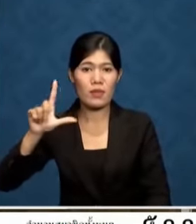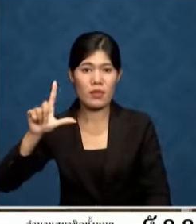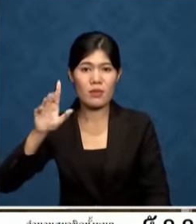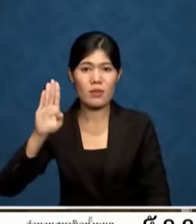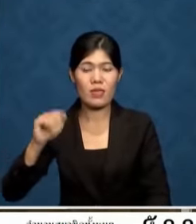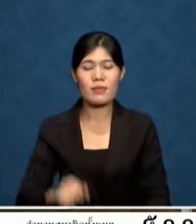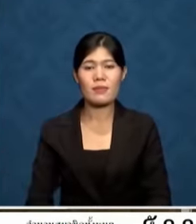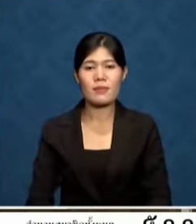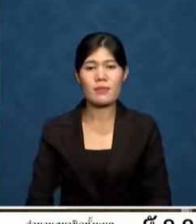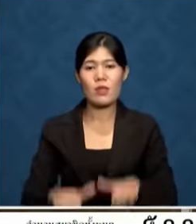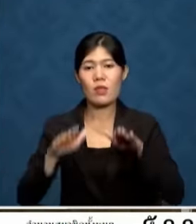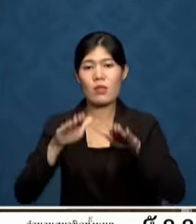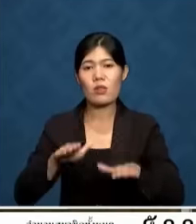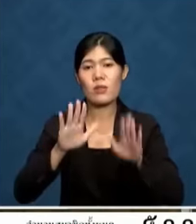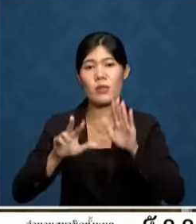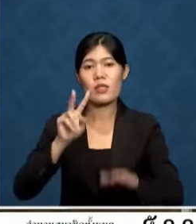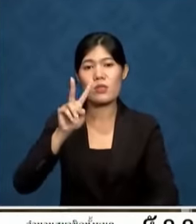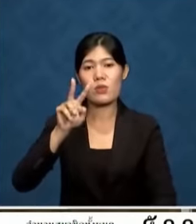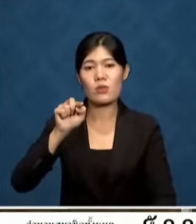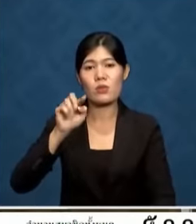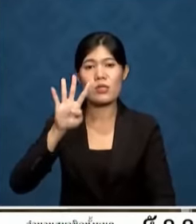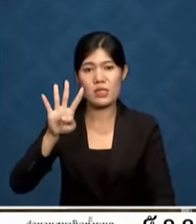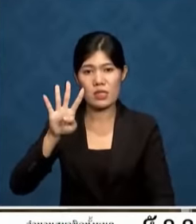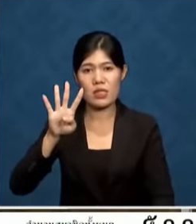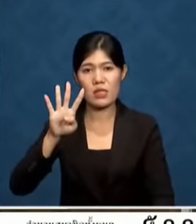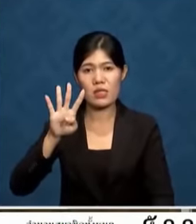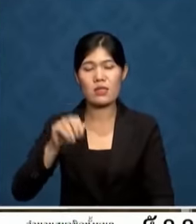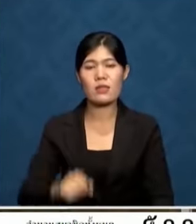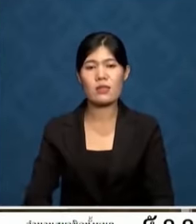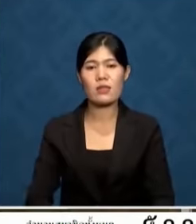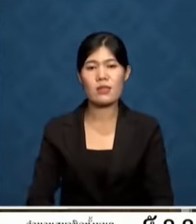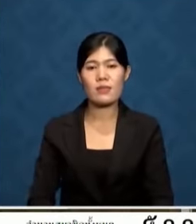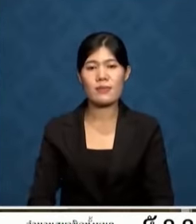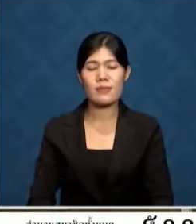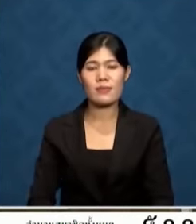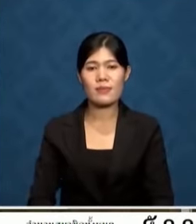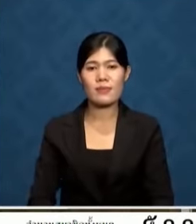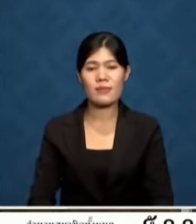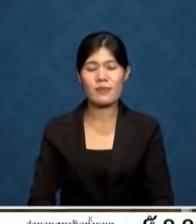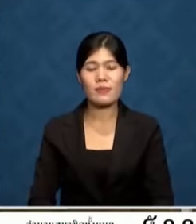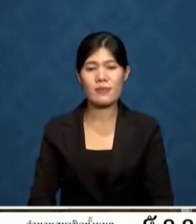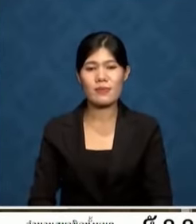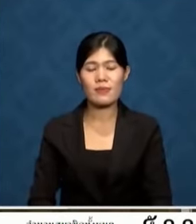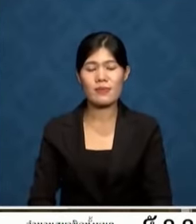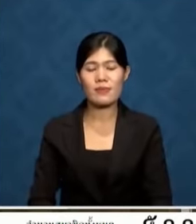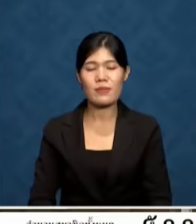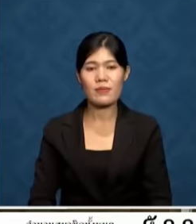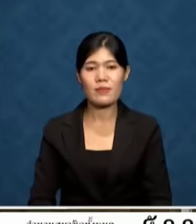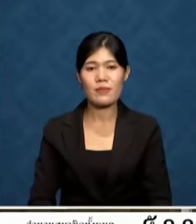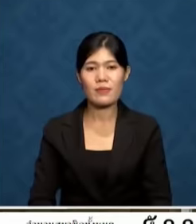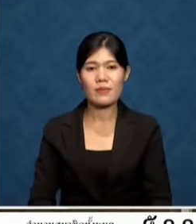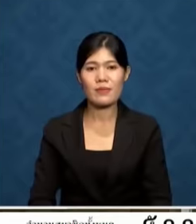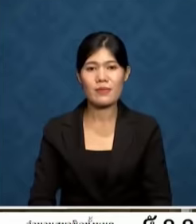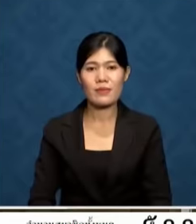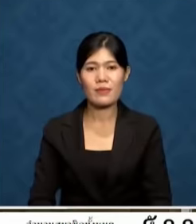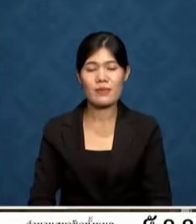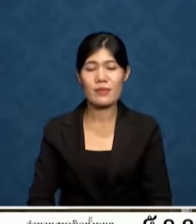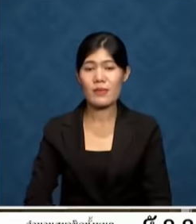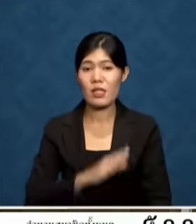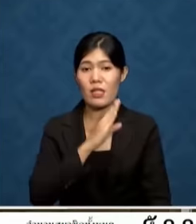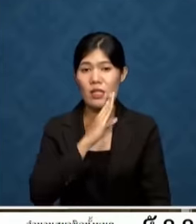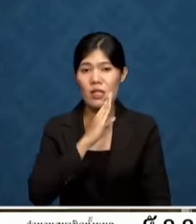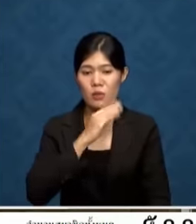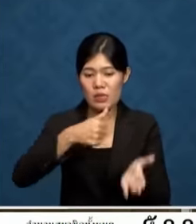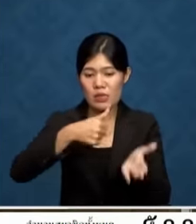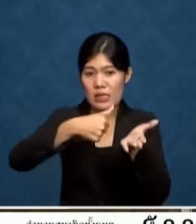2.4%ของมูลหนี้ 50,000ล้านที่ท่านนายกพูดนั่นแปลว่าอะไรแปลว่าถ้ามีหนี้